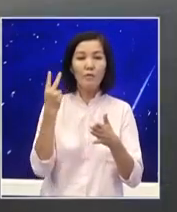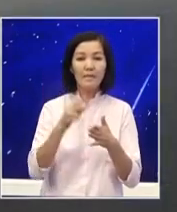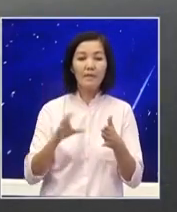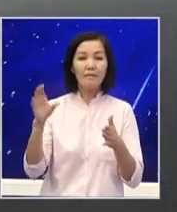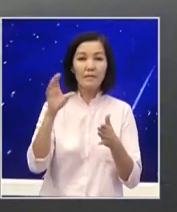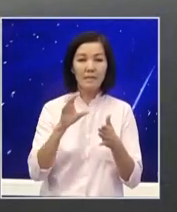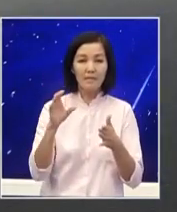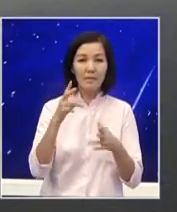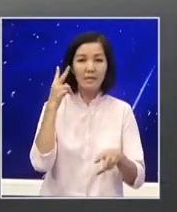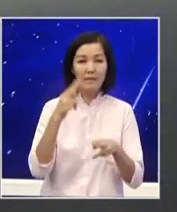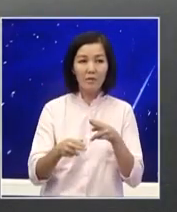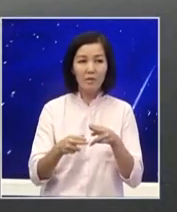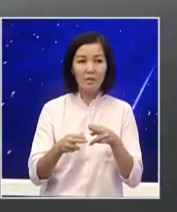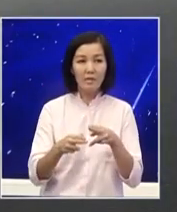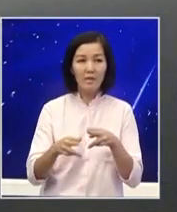завершится